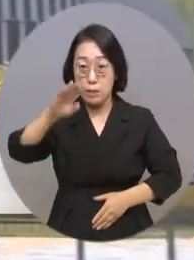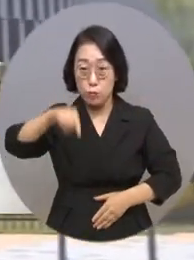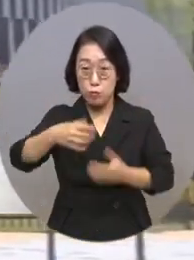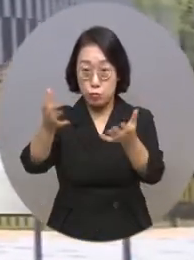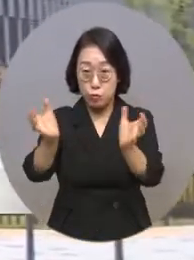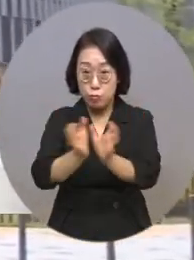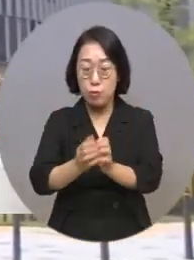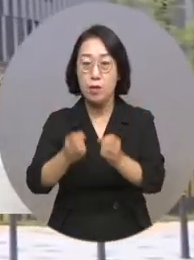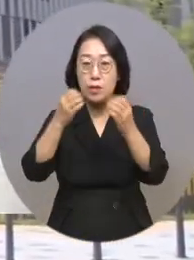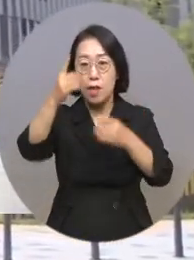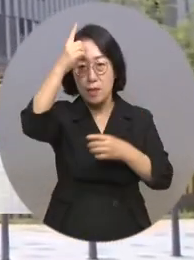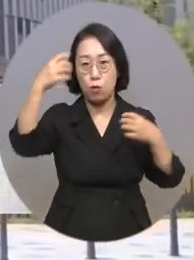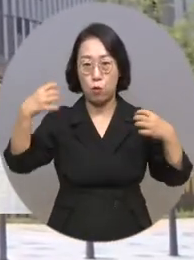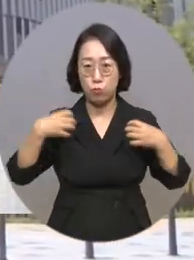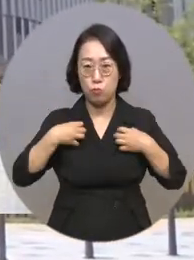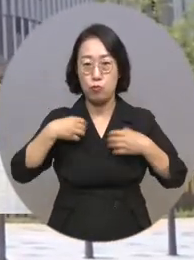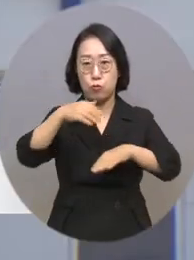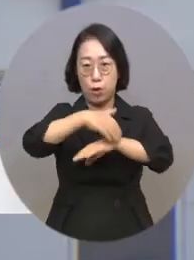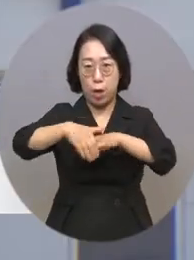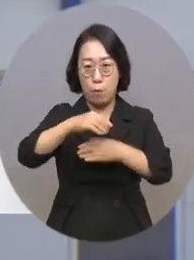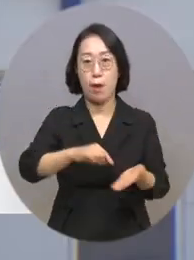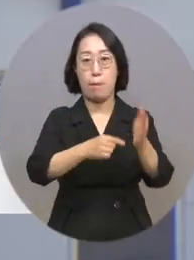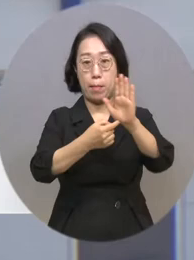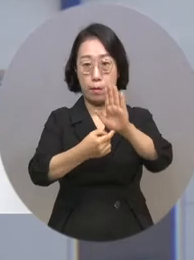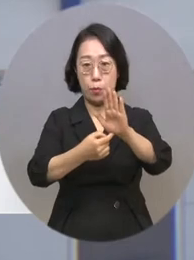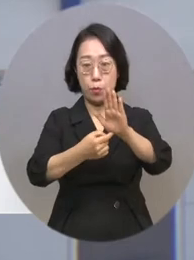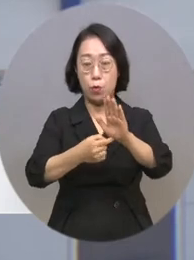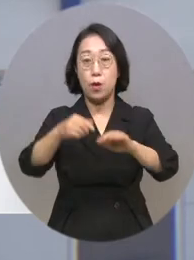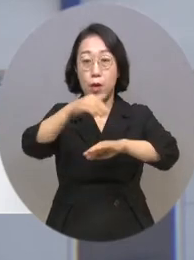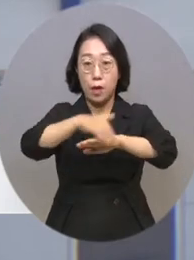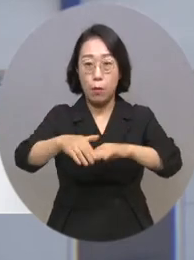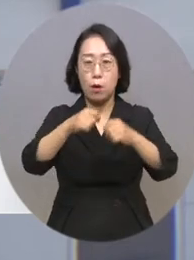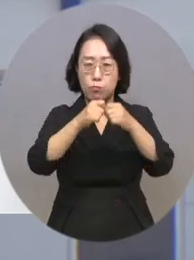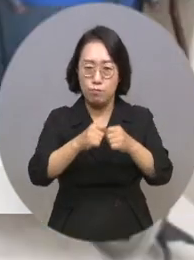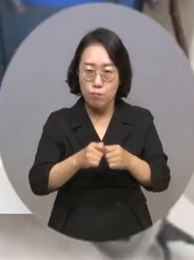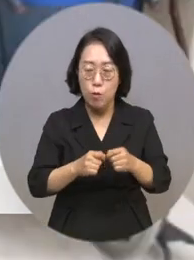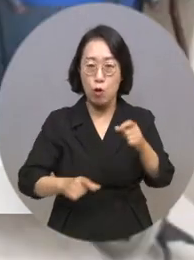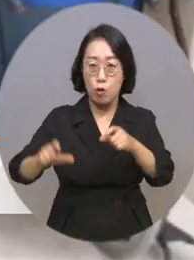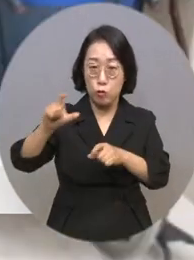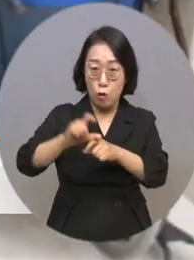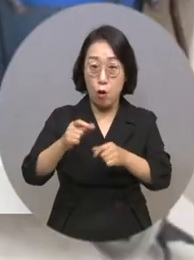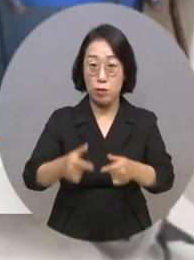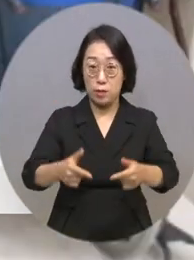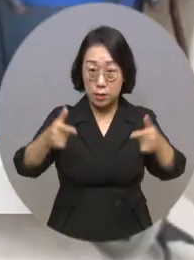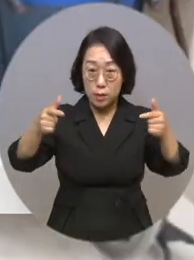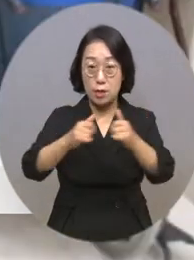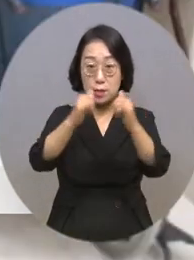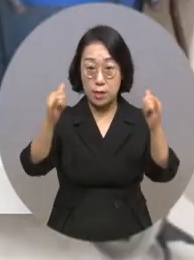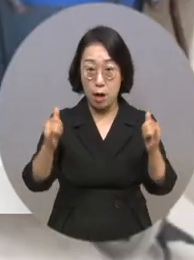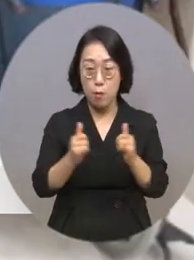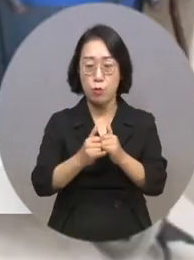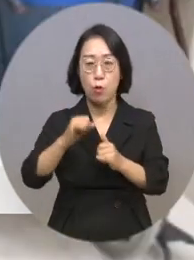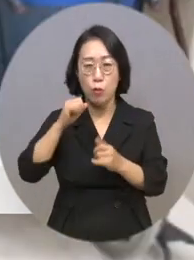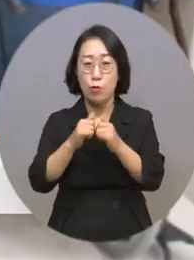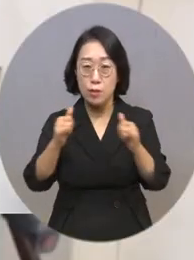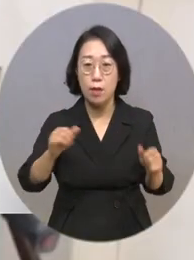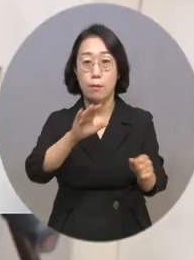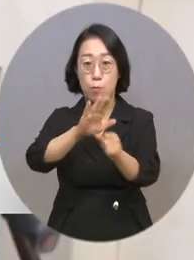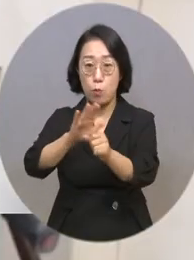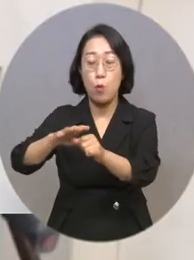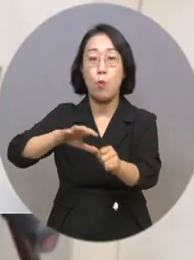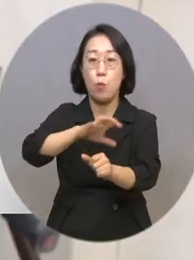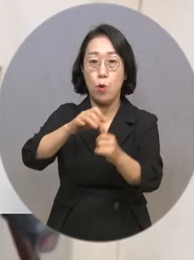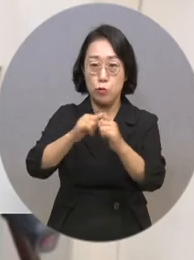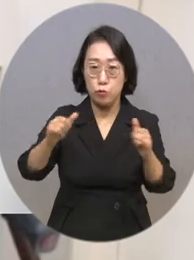새 정보 업무 계획을 공개했습니다 이번 계획은 촘촘하고 두텁게 사회적 약자를 보호하고 국민 건강과